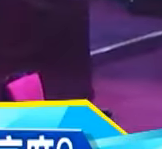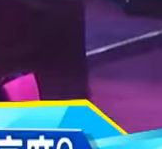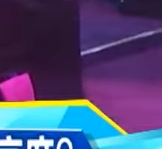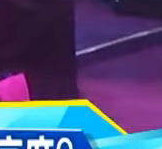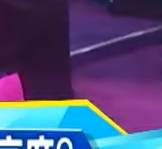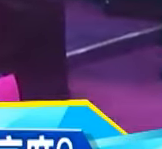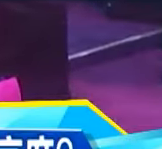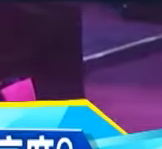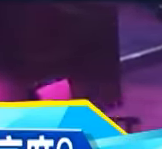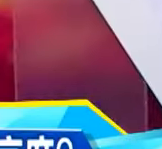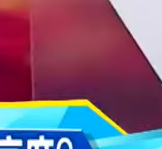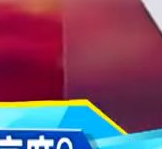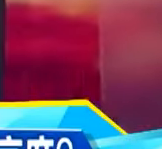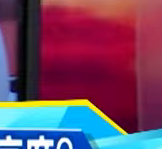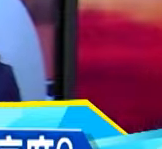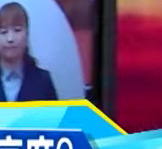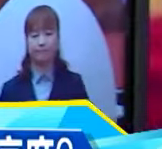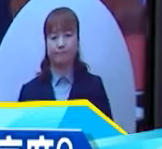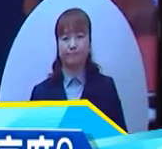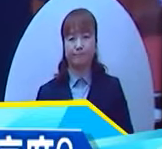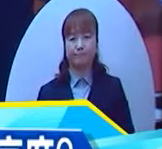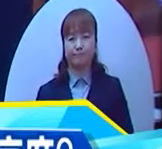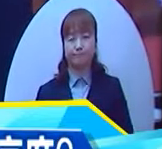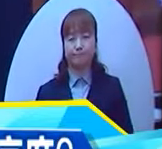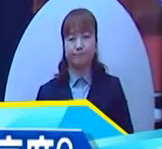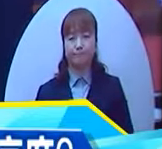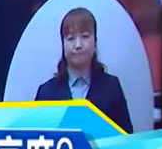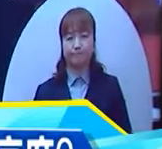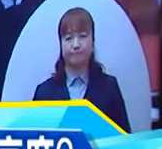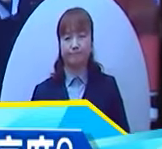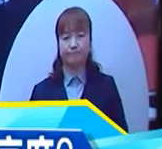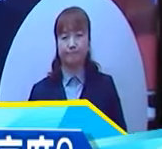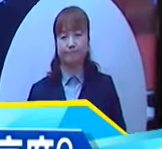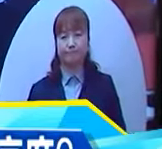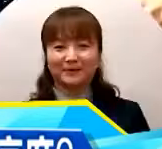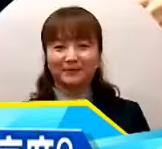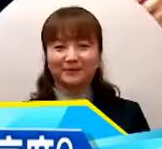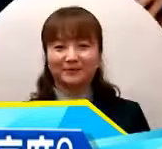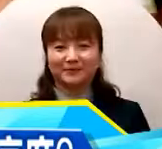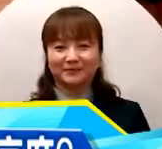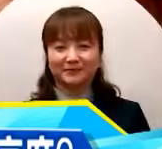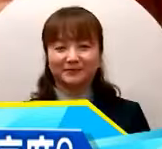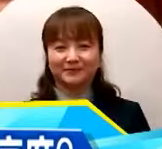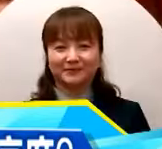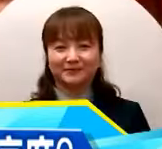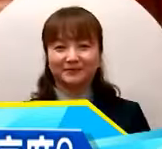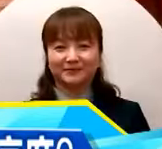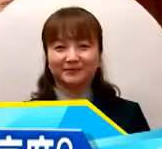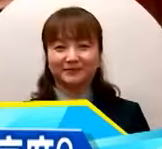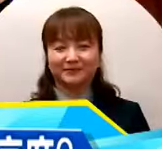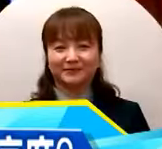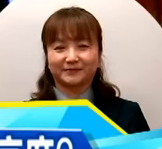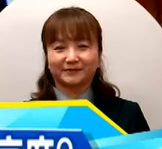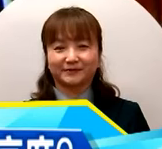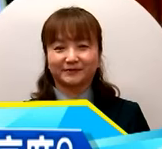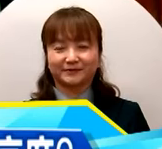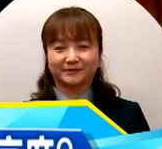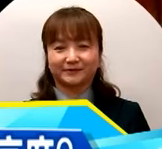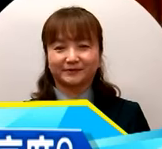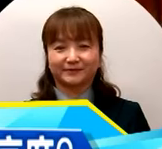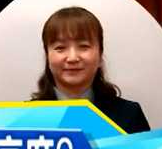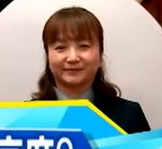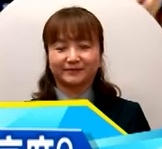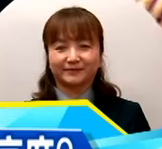还的， 对， 为什么？ 因为。这个场景出现在8年前，居然是铁甲布，什么东西叫既视